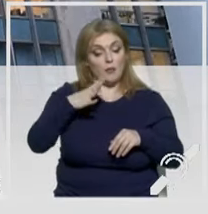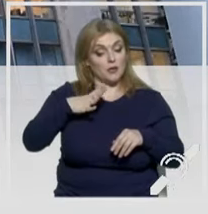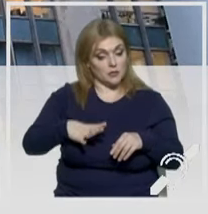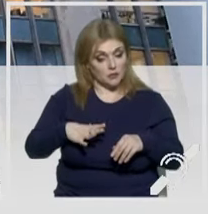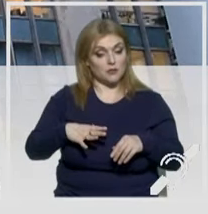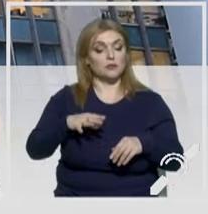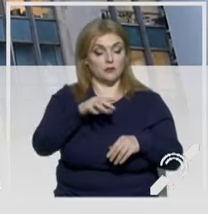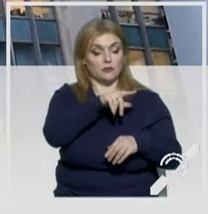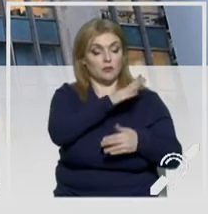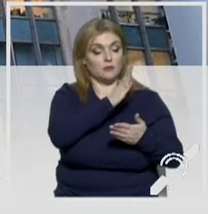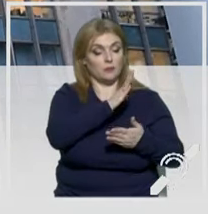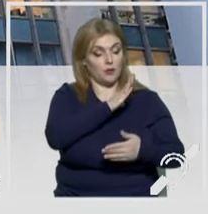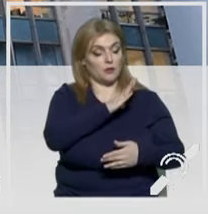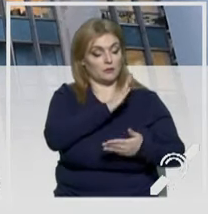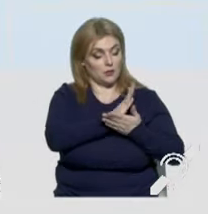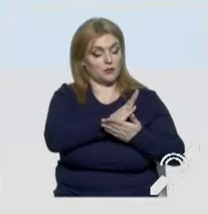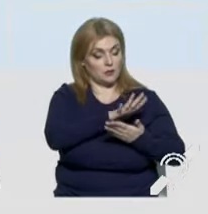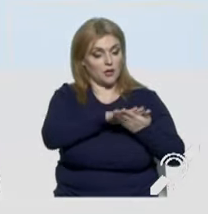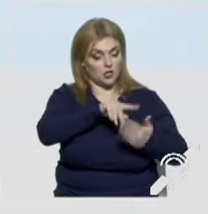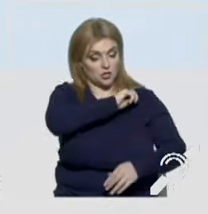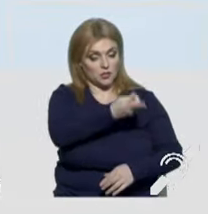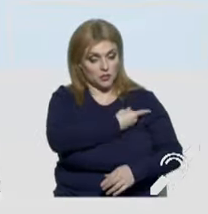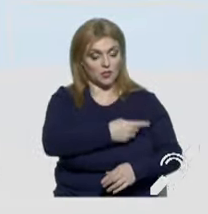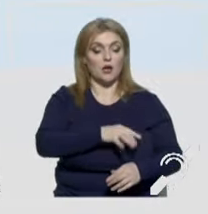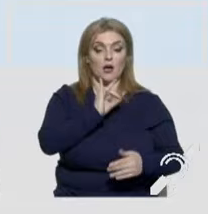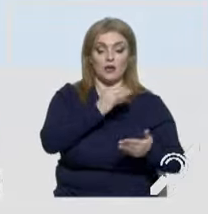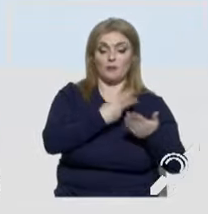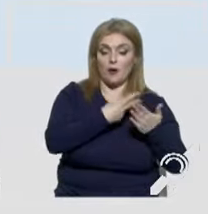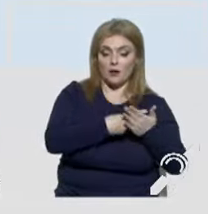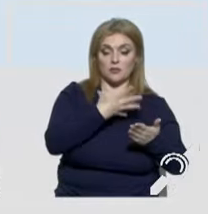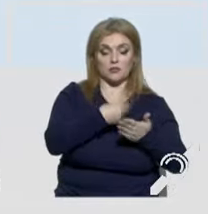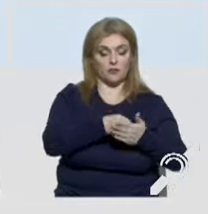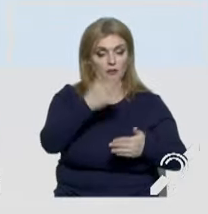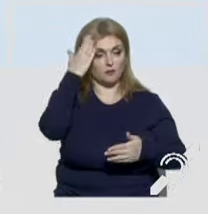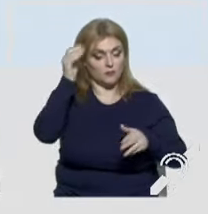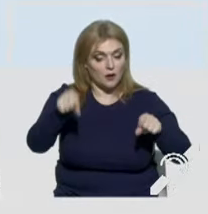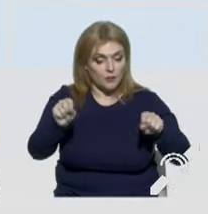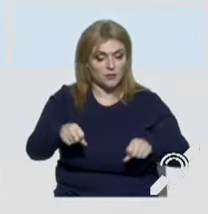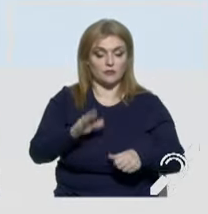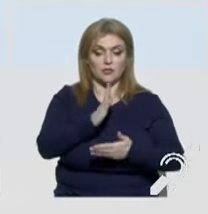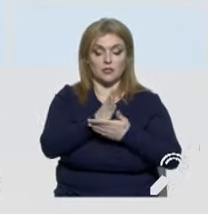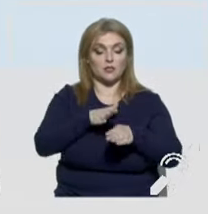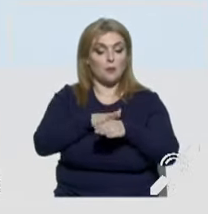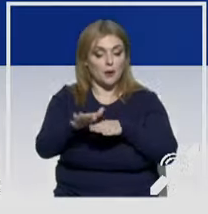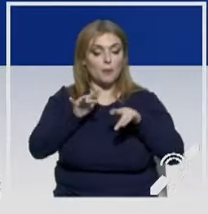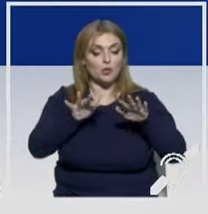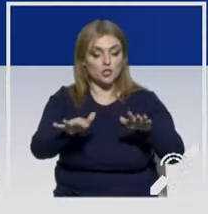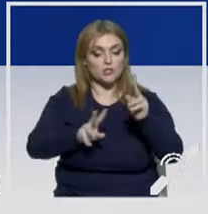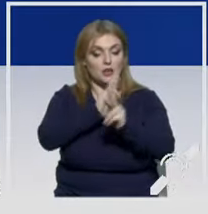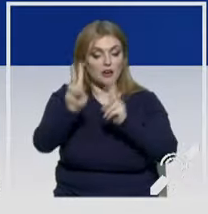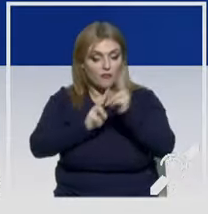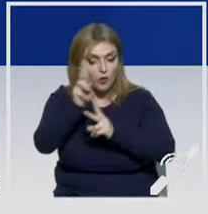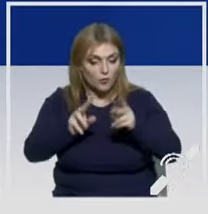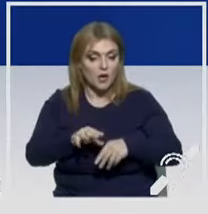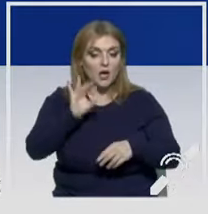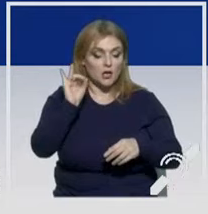va rezista. Își consolidează capacitățile instituționale, este în plin proces de reforme și mai ales